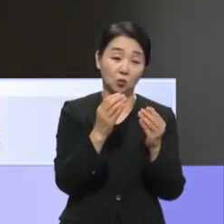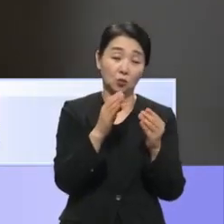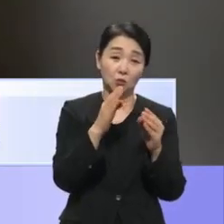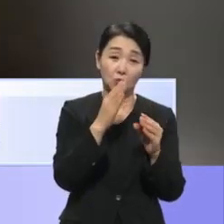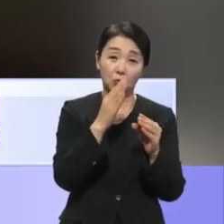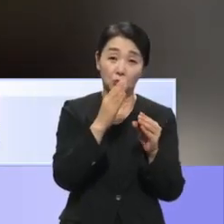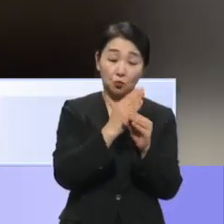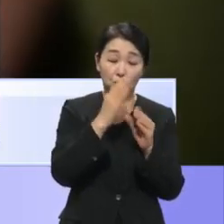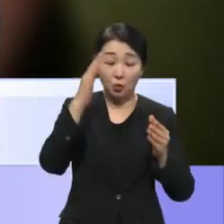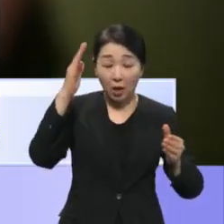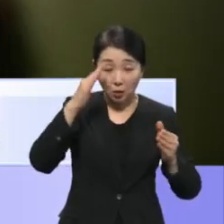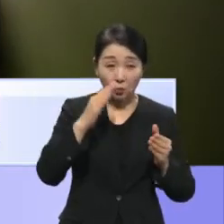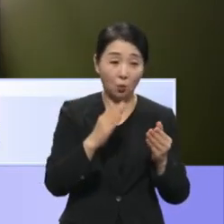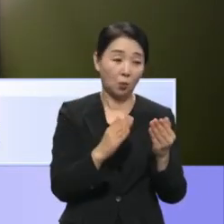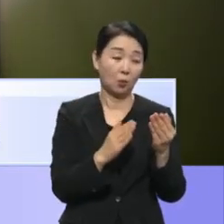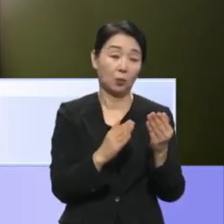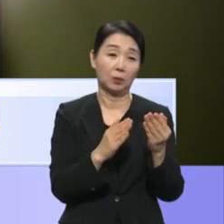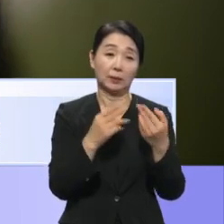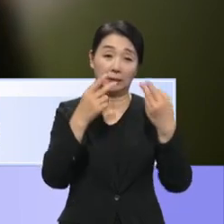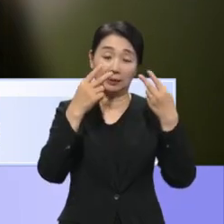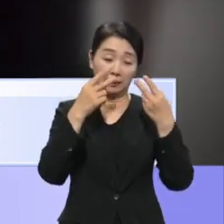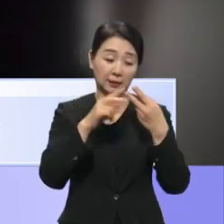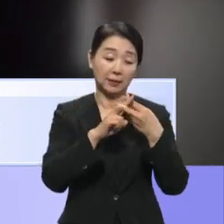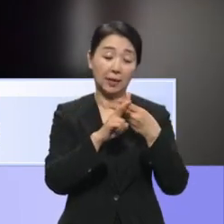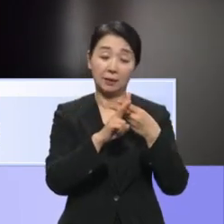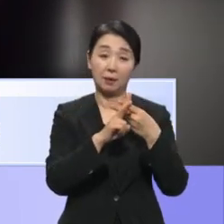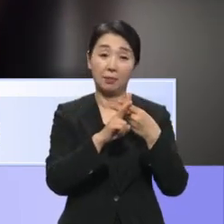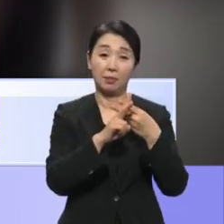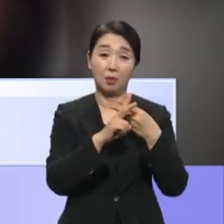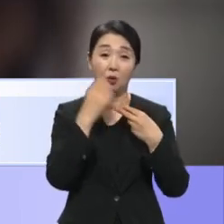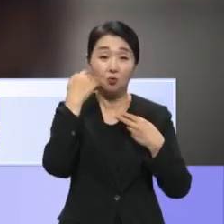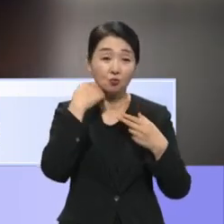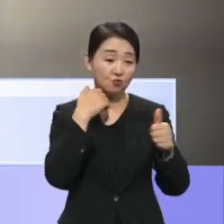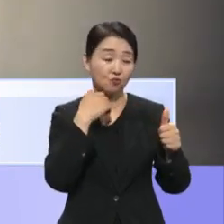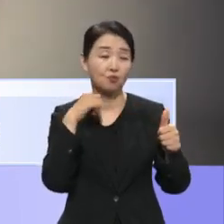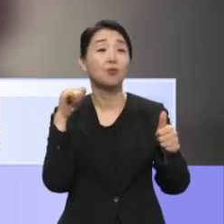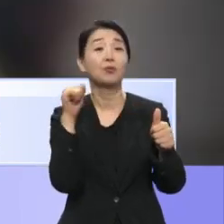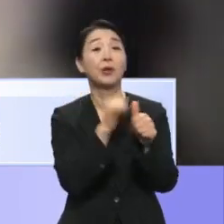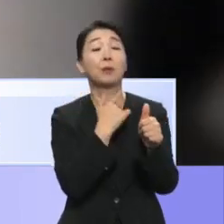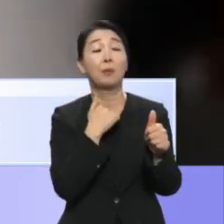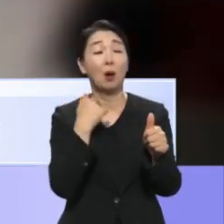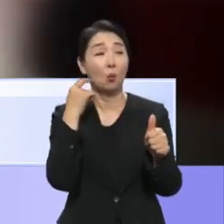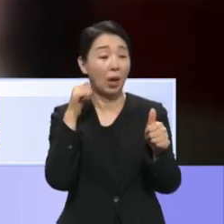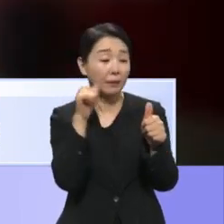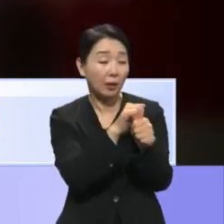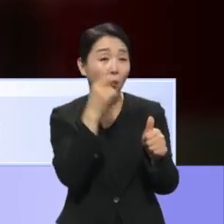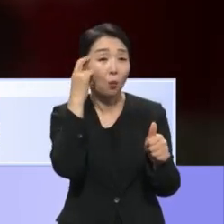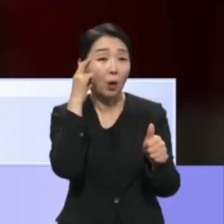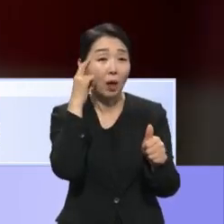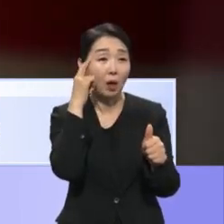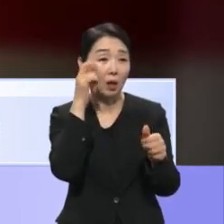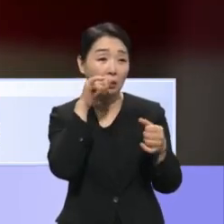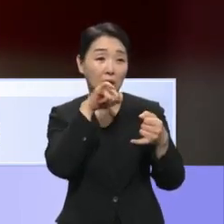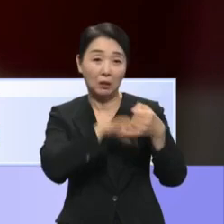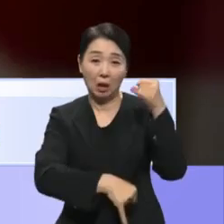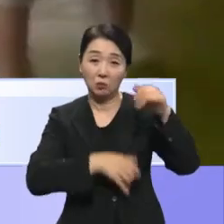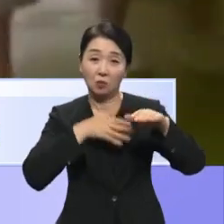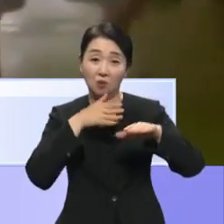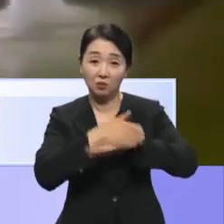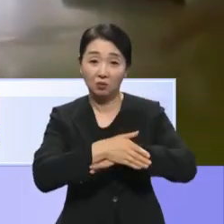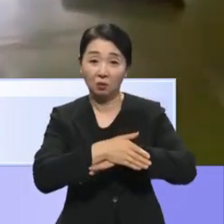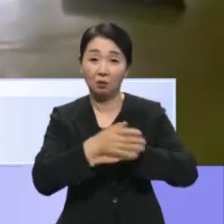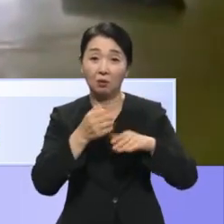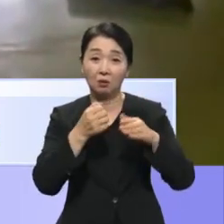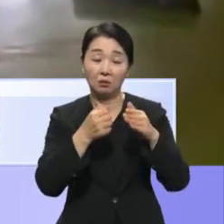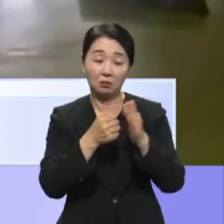학년생AC를폭행했습니다. 폭행의이유는 피해자가약속시간에늦었기때문이라